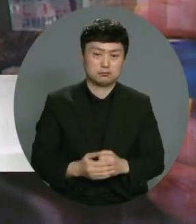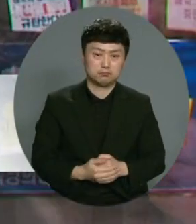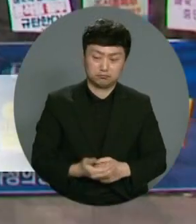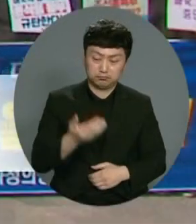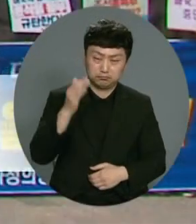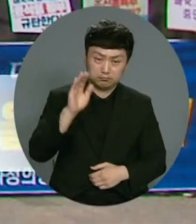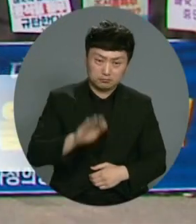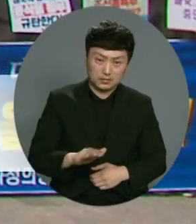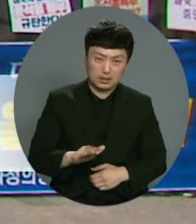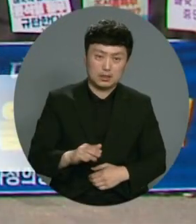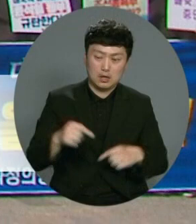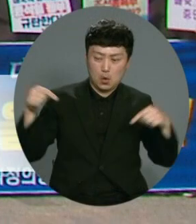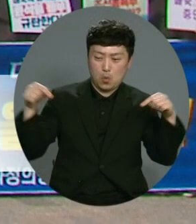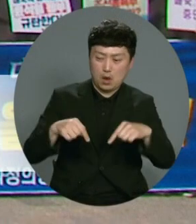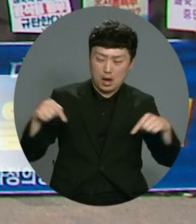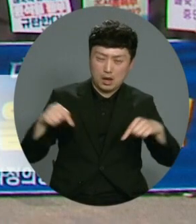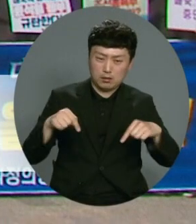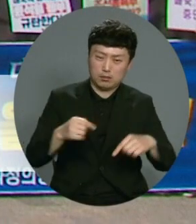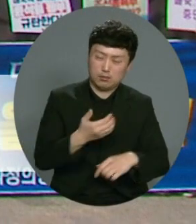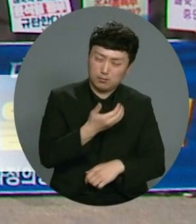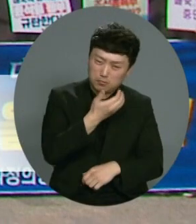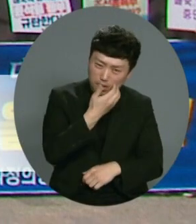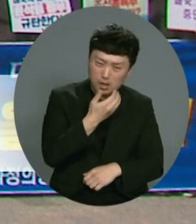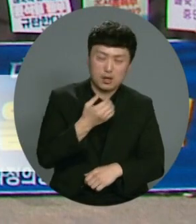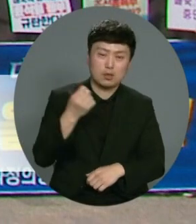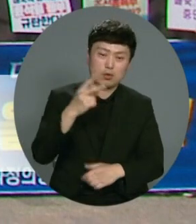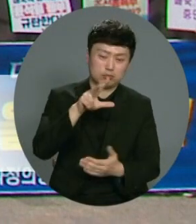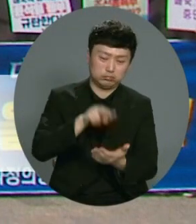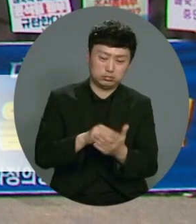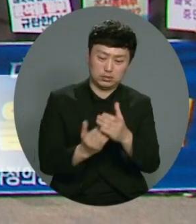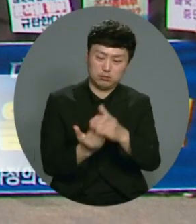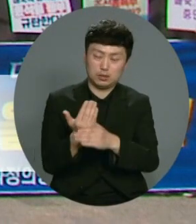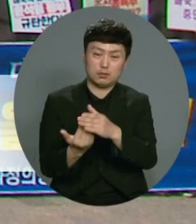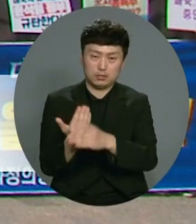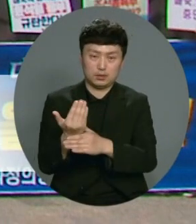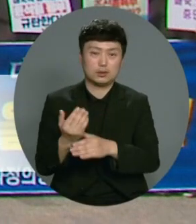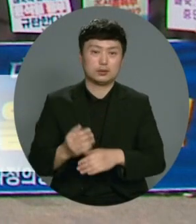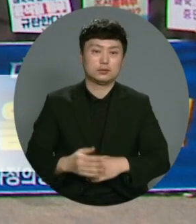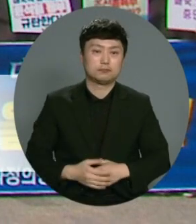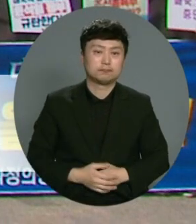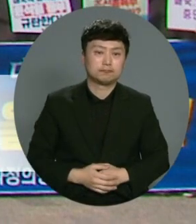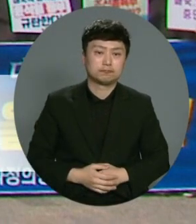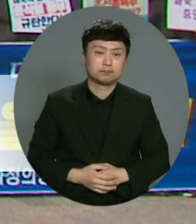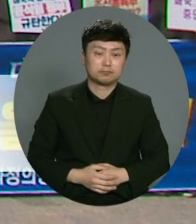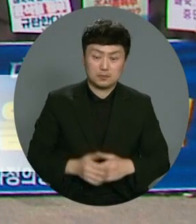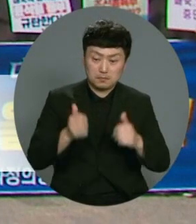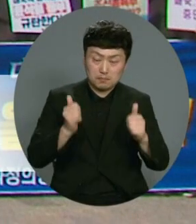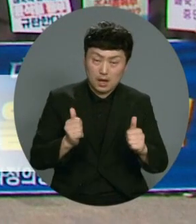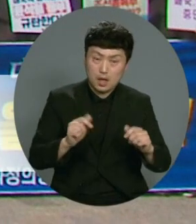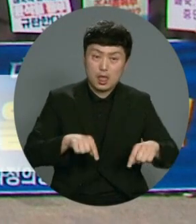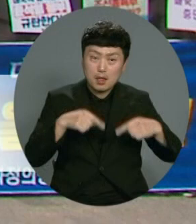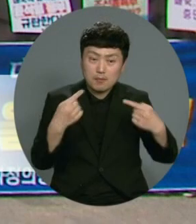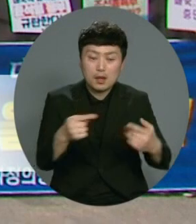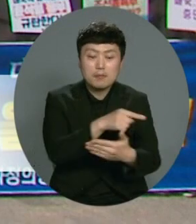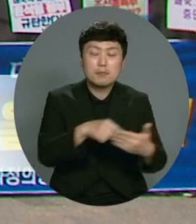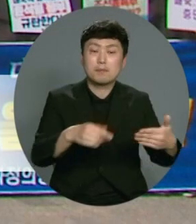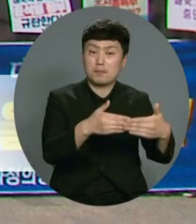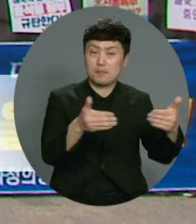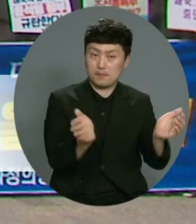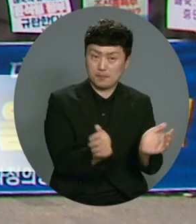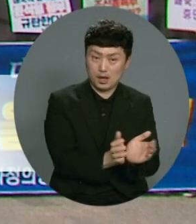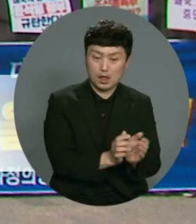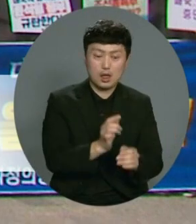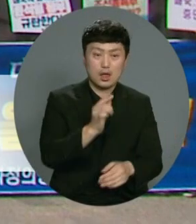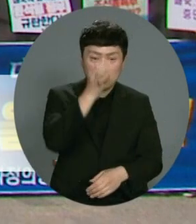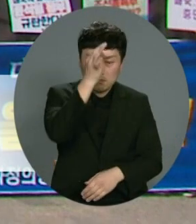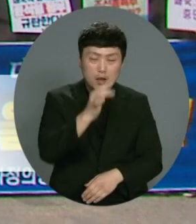그러자 굴욕 외교라는 거센 비판과 함께 갖가지 문제가 불거지고 있습니다. 재판에 참여하지 않은 피해자 측에선